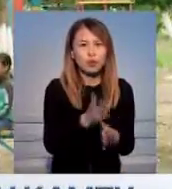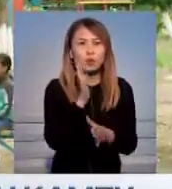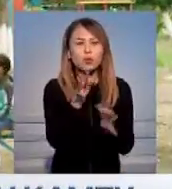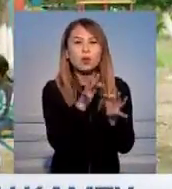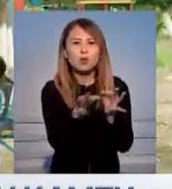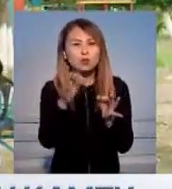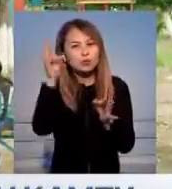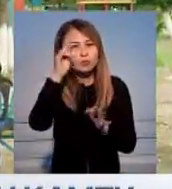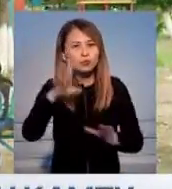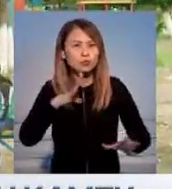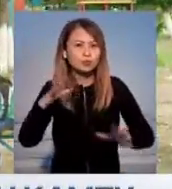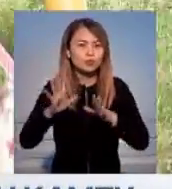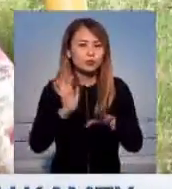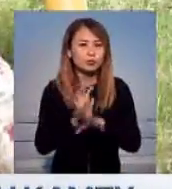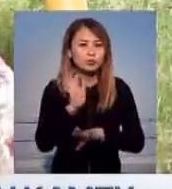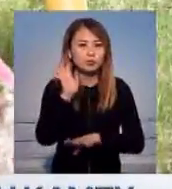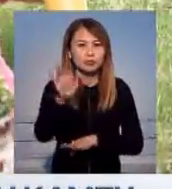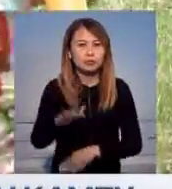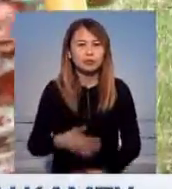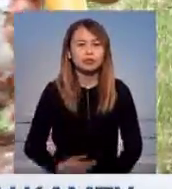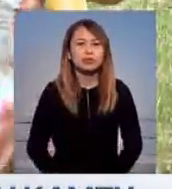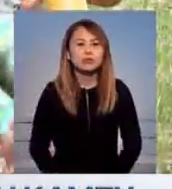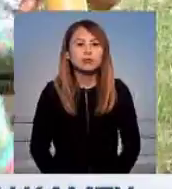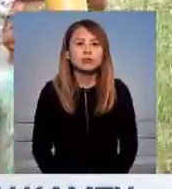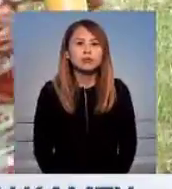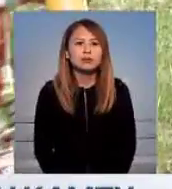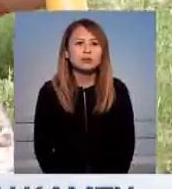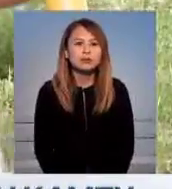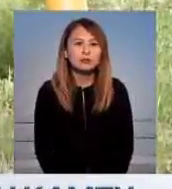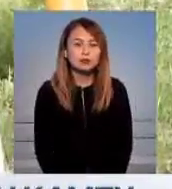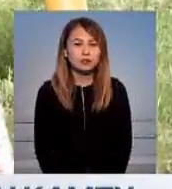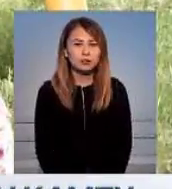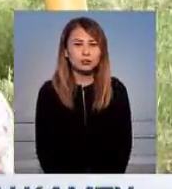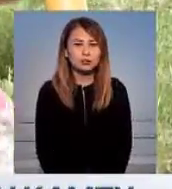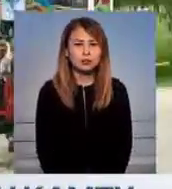облыстардағы оқу-сауықтыру орталықтарына жіберіледі.